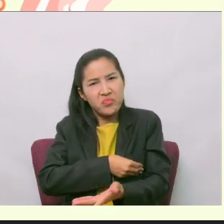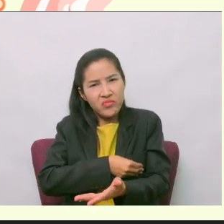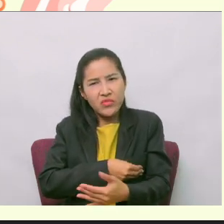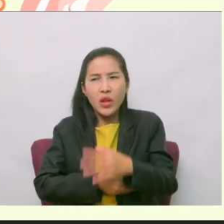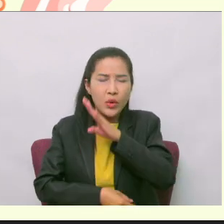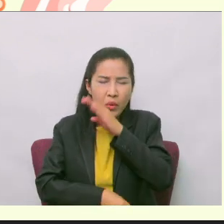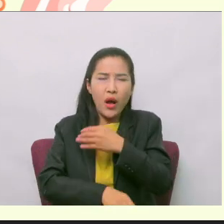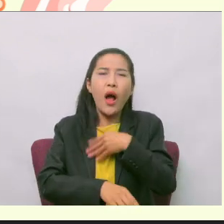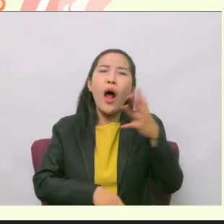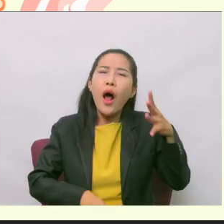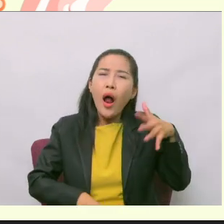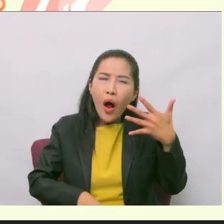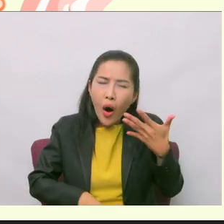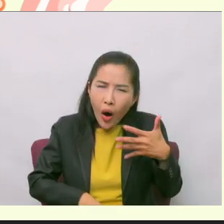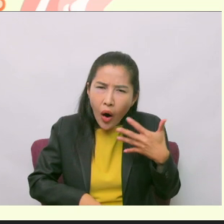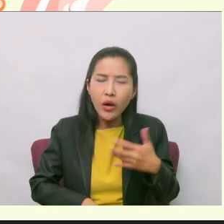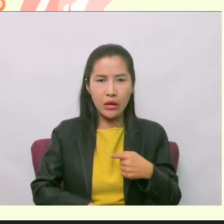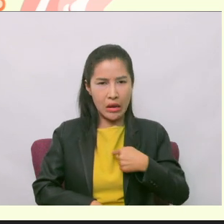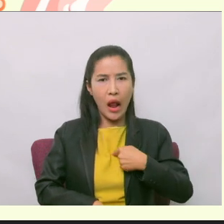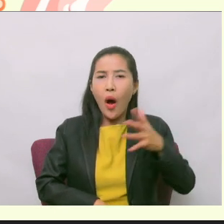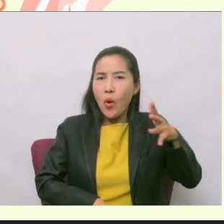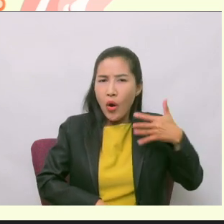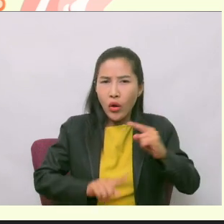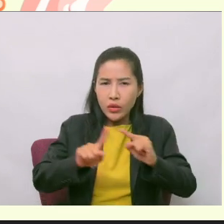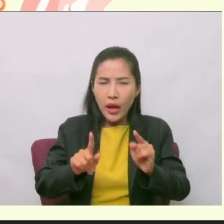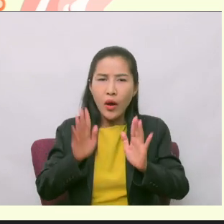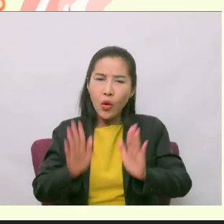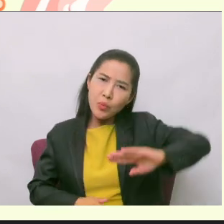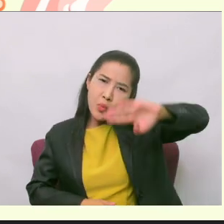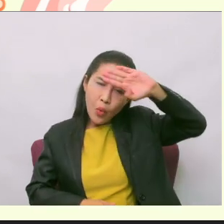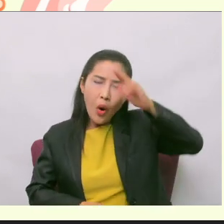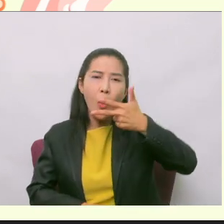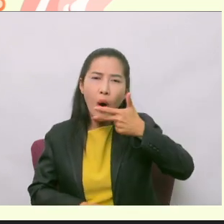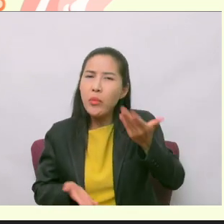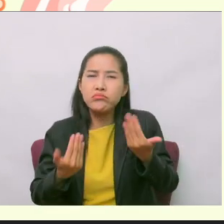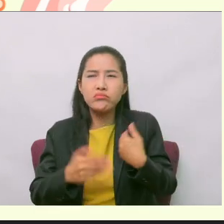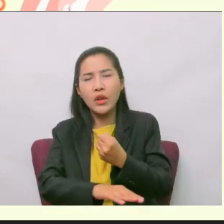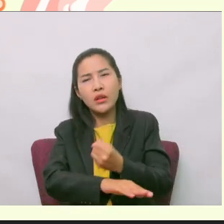ำหรับผู้ป่วยเบาหวานเขาจะบอกว่ายังไม่ร้อนเพราะฉะนั้นถ้าเกิดว่าเราต้องเ